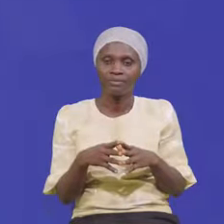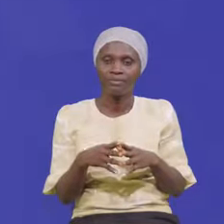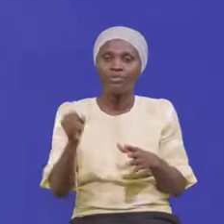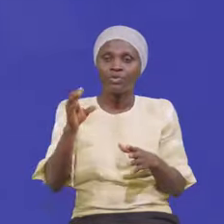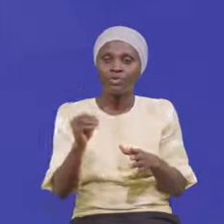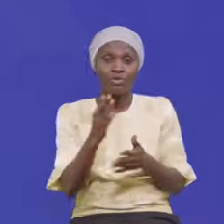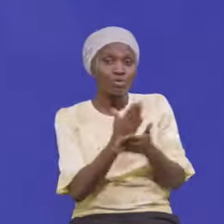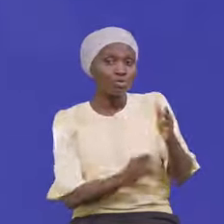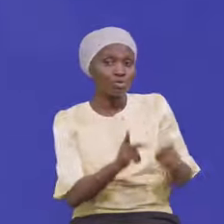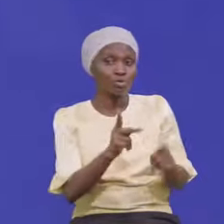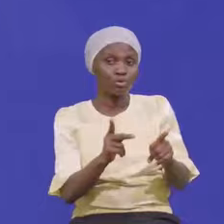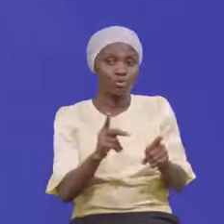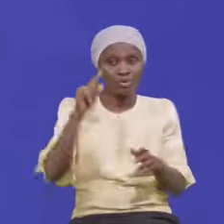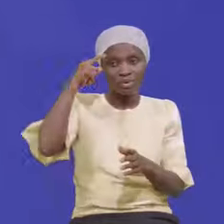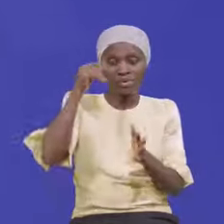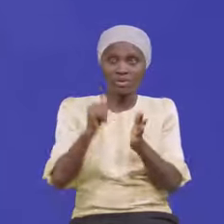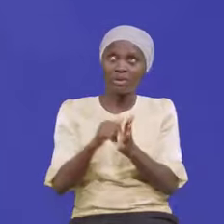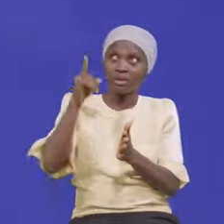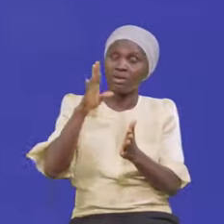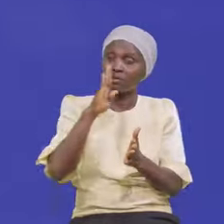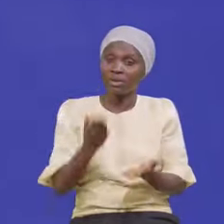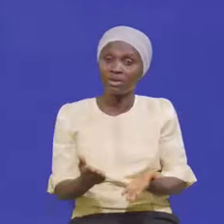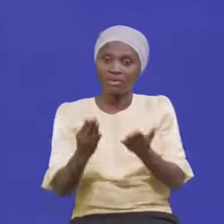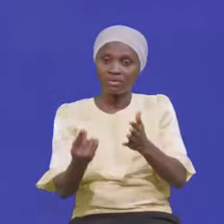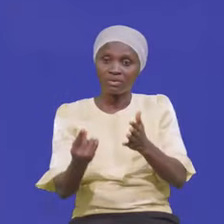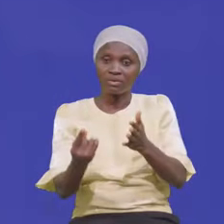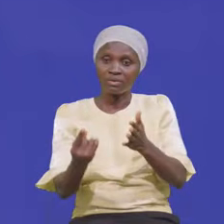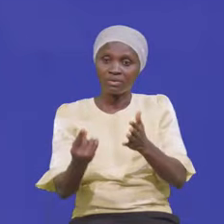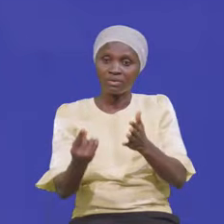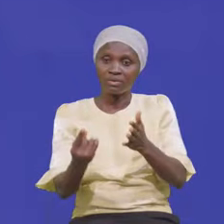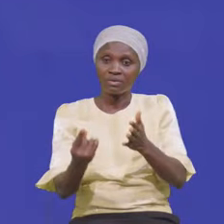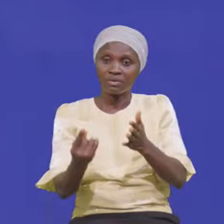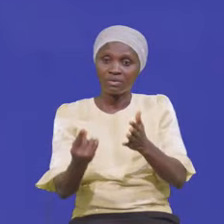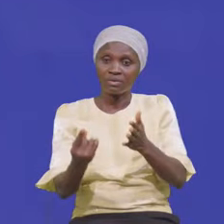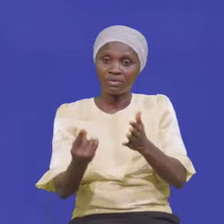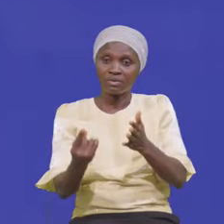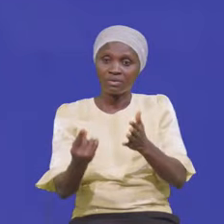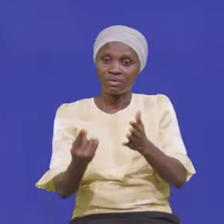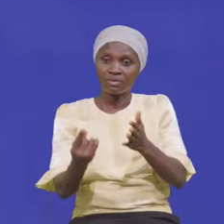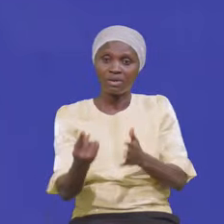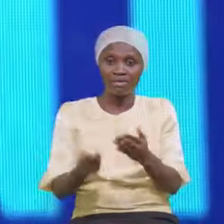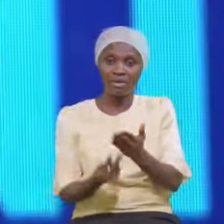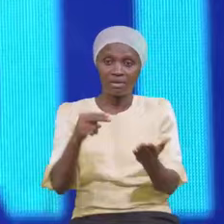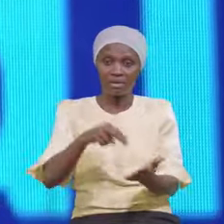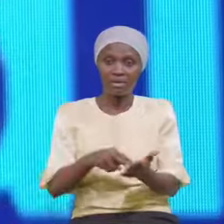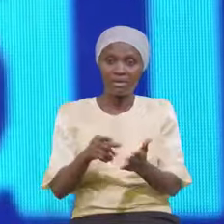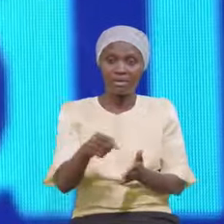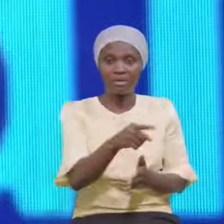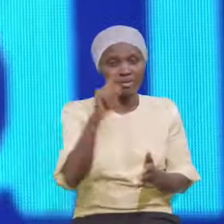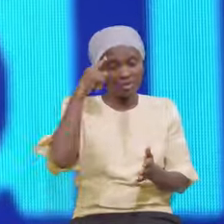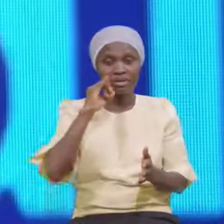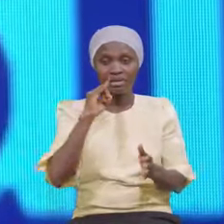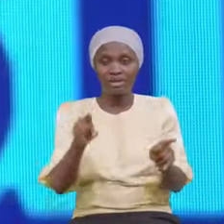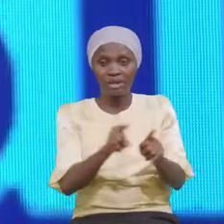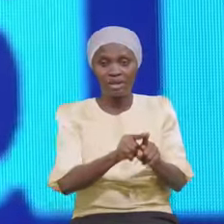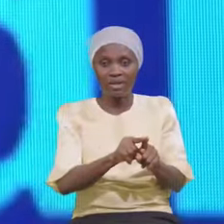people think that they been lifted up after Christ died, after he rose again. The thought is like the people